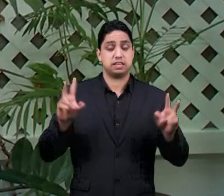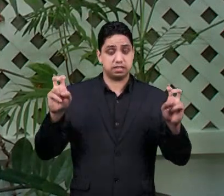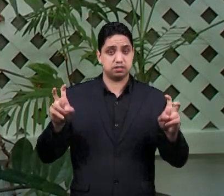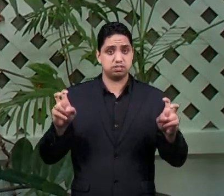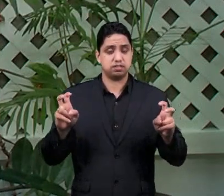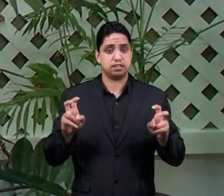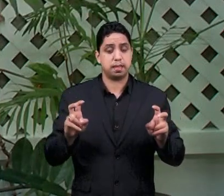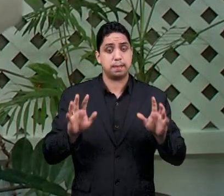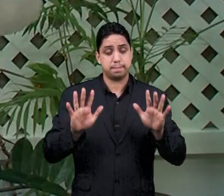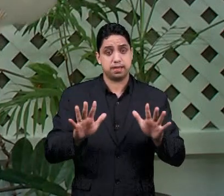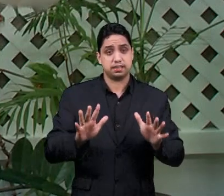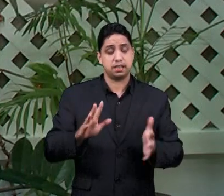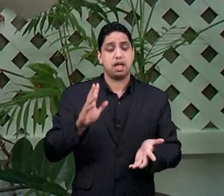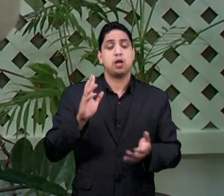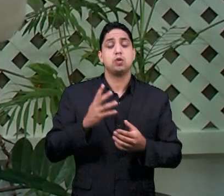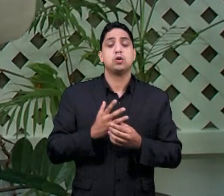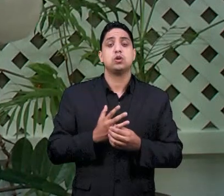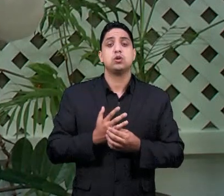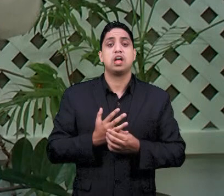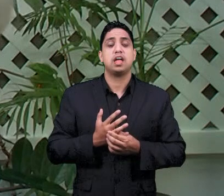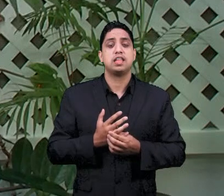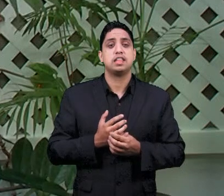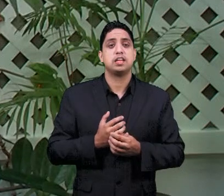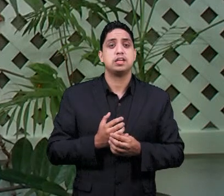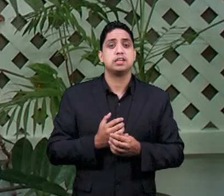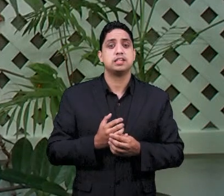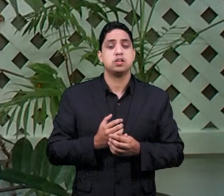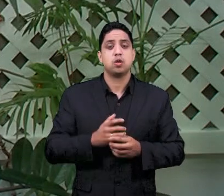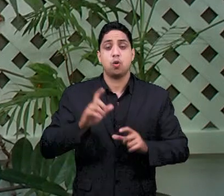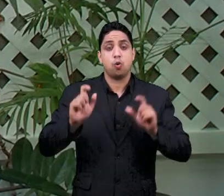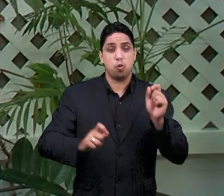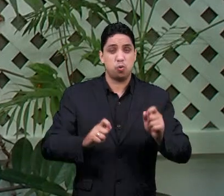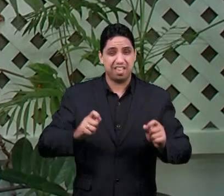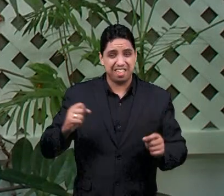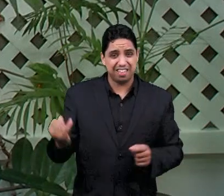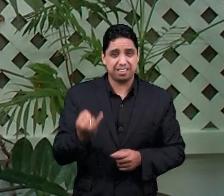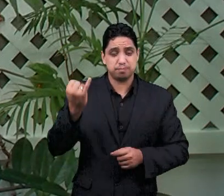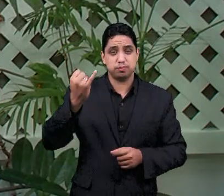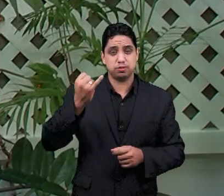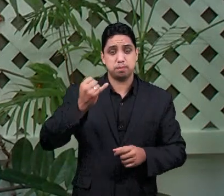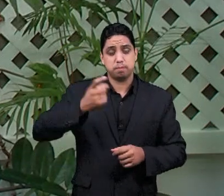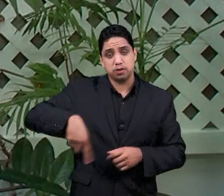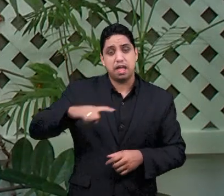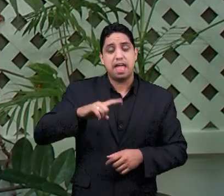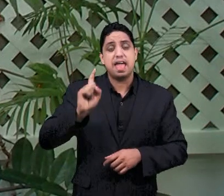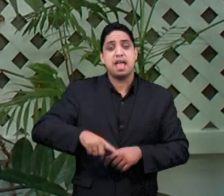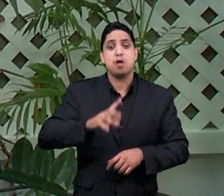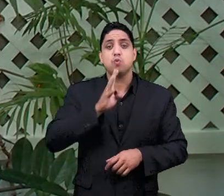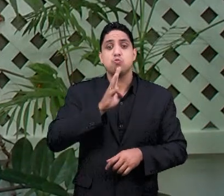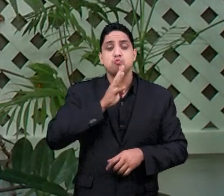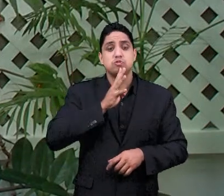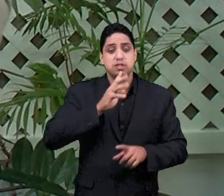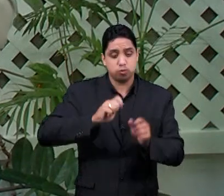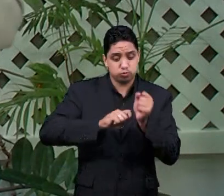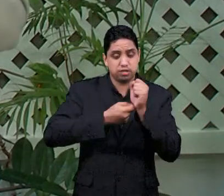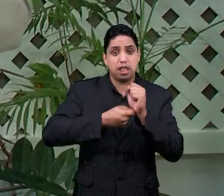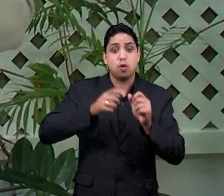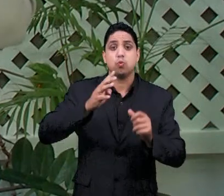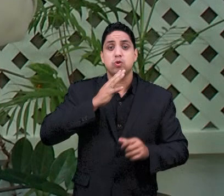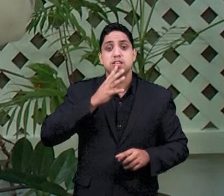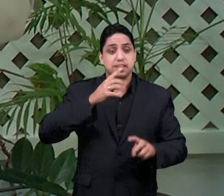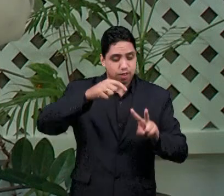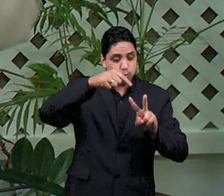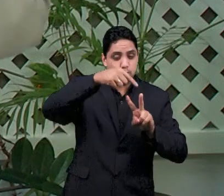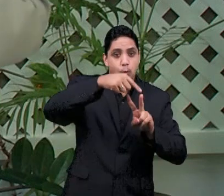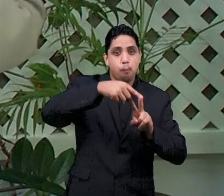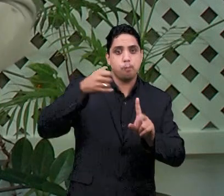de ce sujet. En vérité, ce qui intéresse aujourd'hui pour nous, c'est de connaître ce mystère